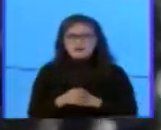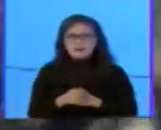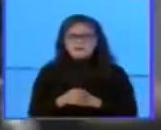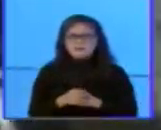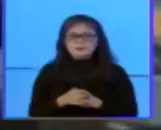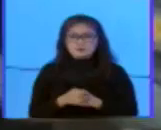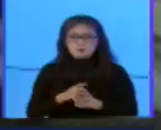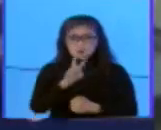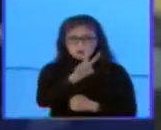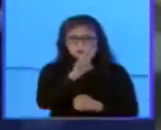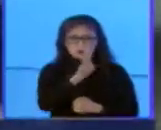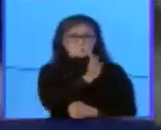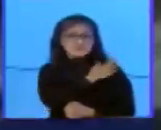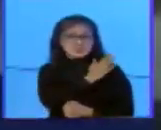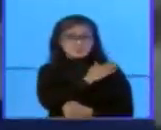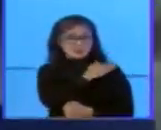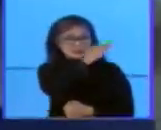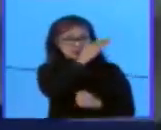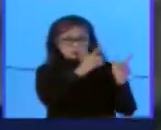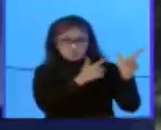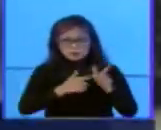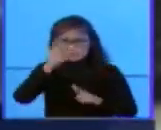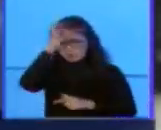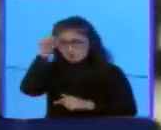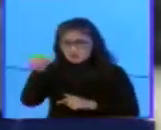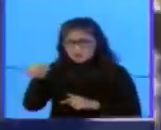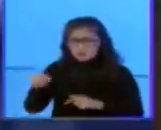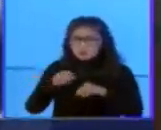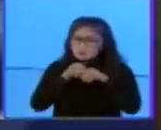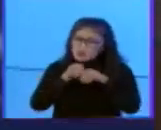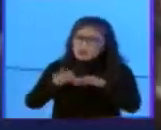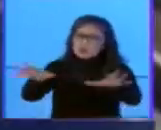Kedua petinggi TNI dan Polri ini yakin kejadian ini tidak akan mempengaruhi